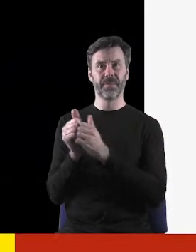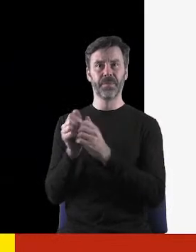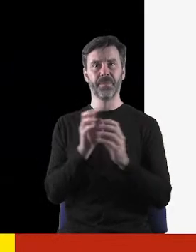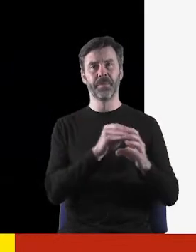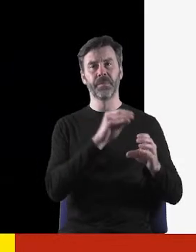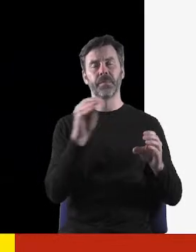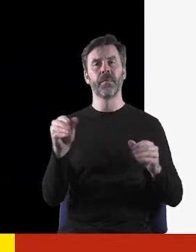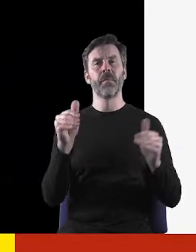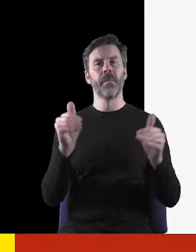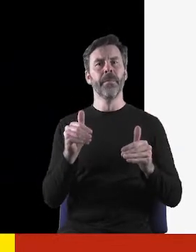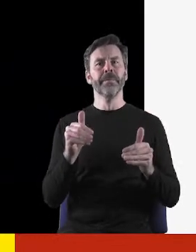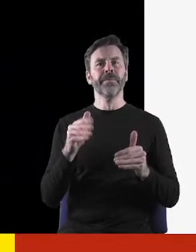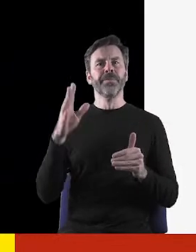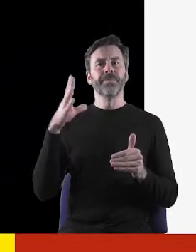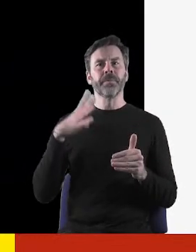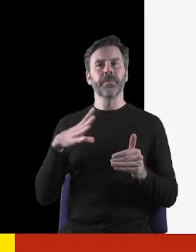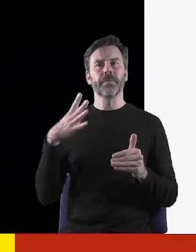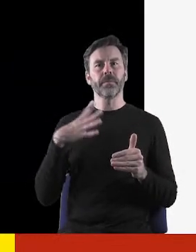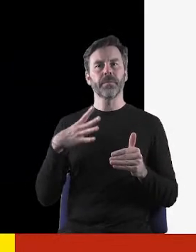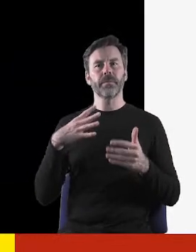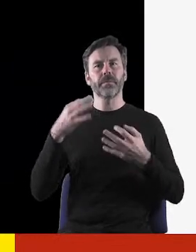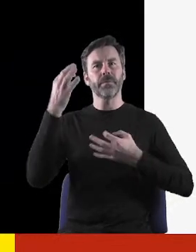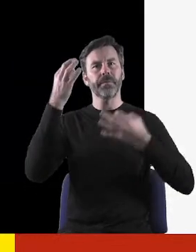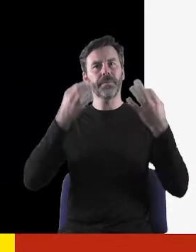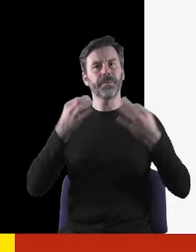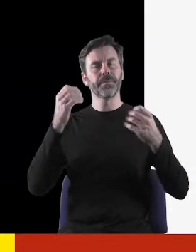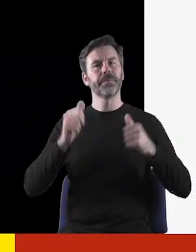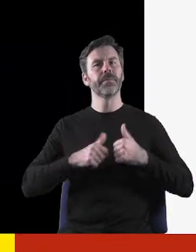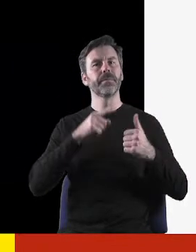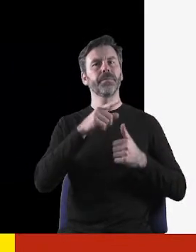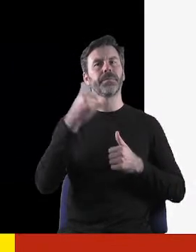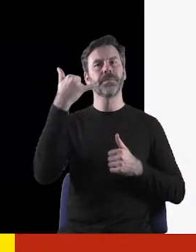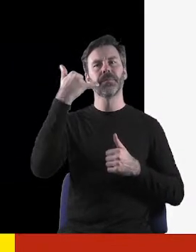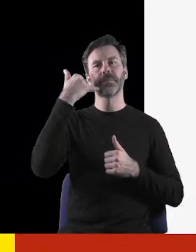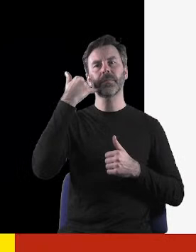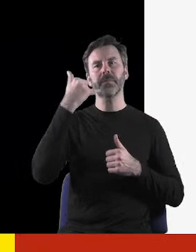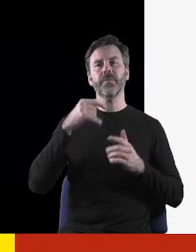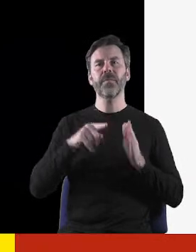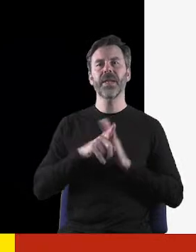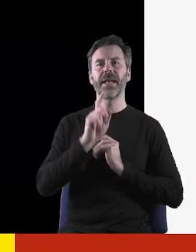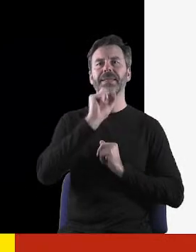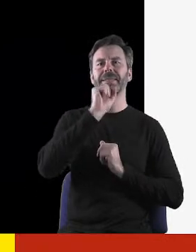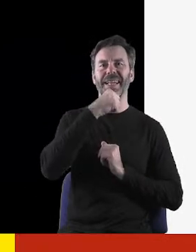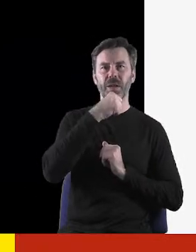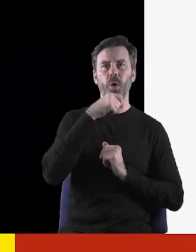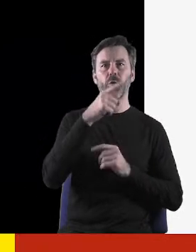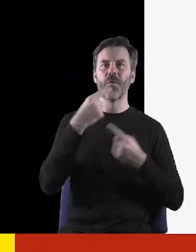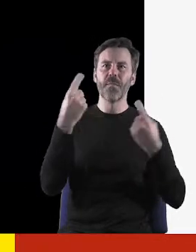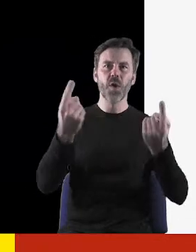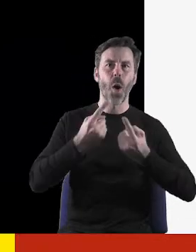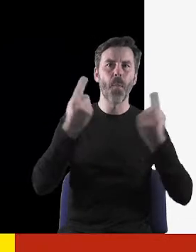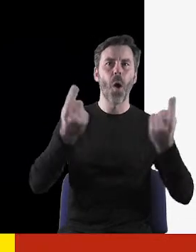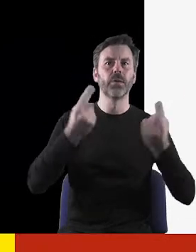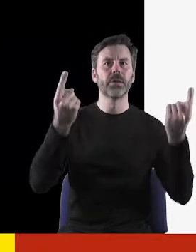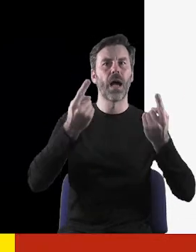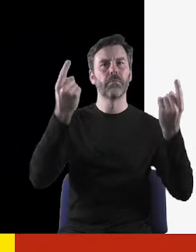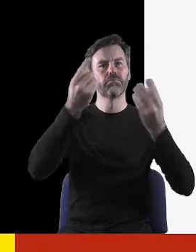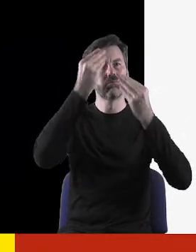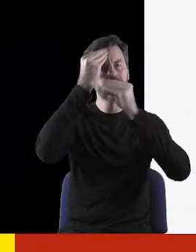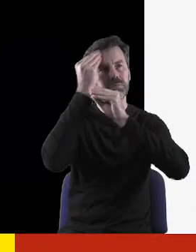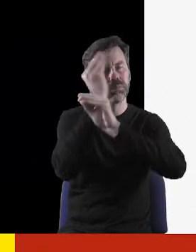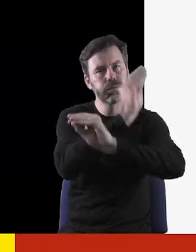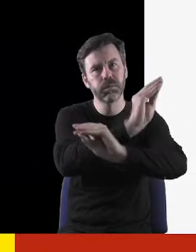warto byłoby się pochylić nad promocją i tą promocję dalej prowadzić? Mamy